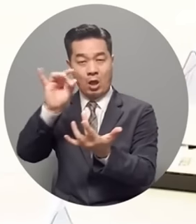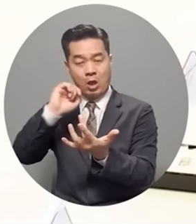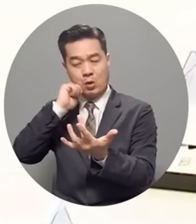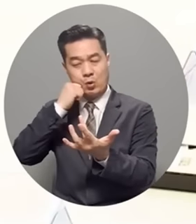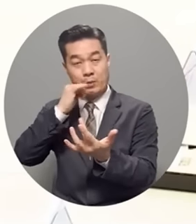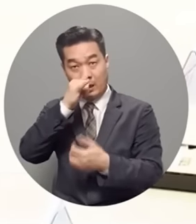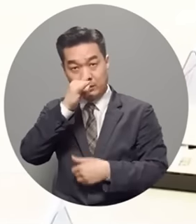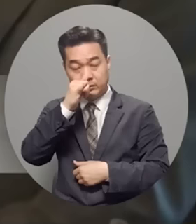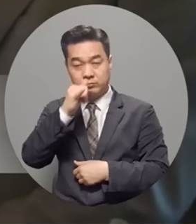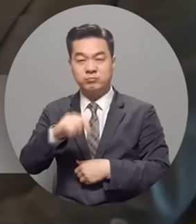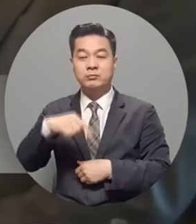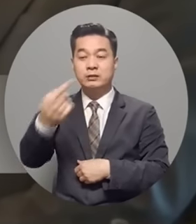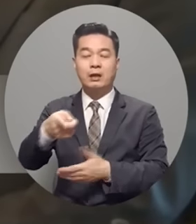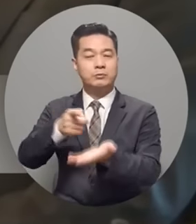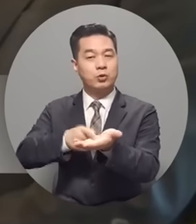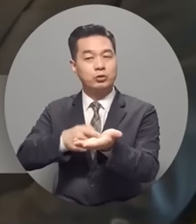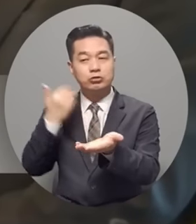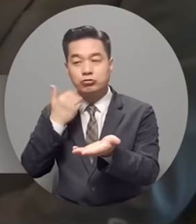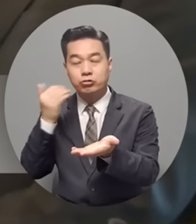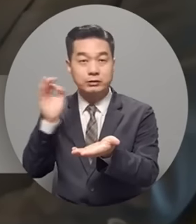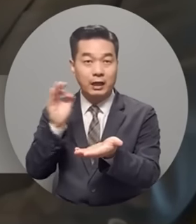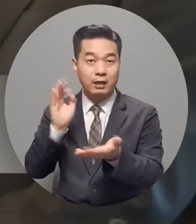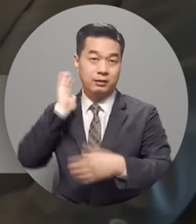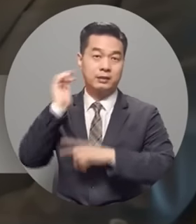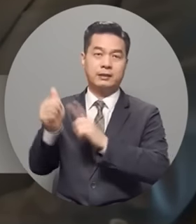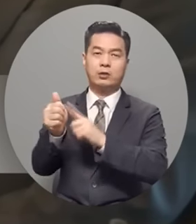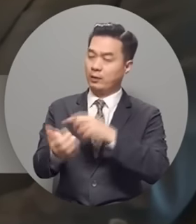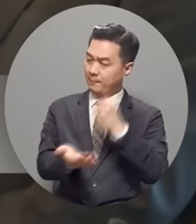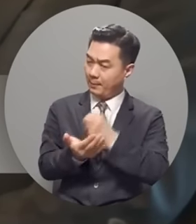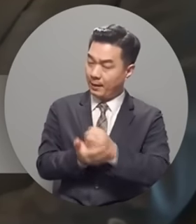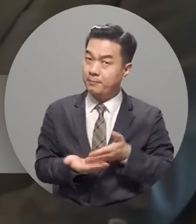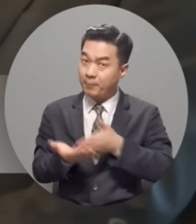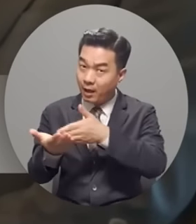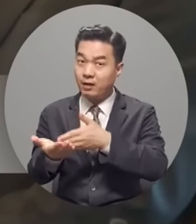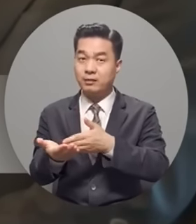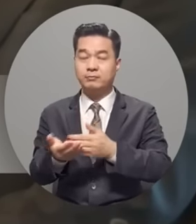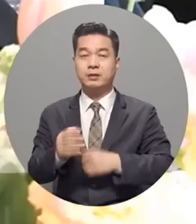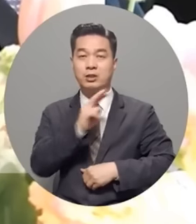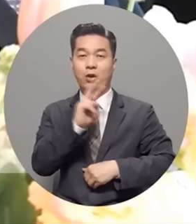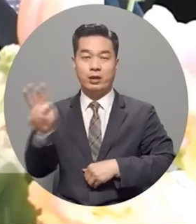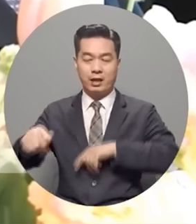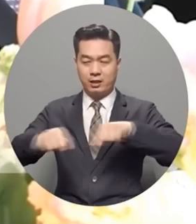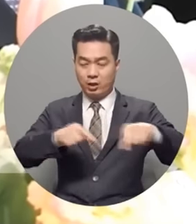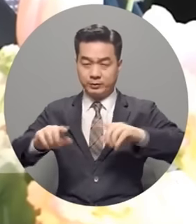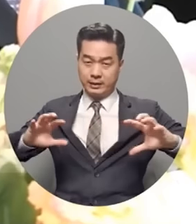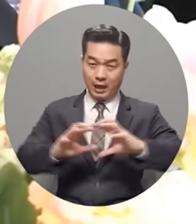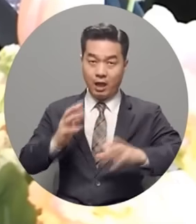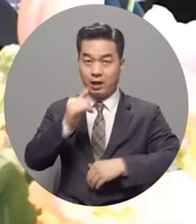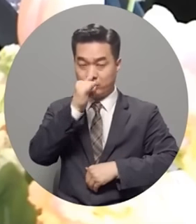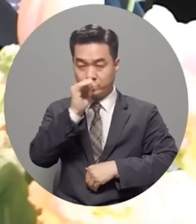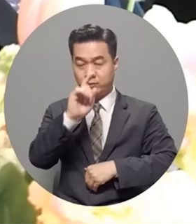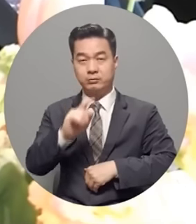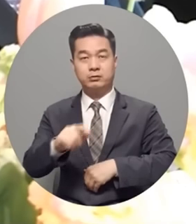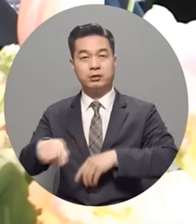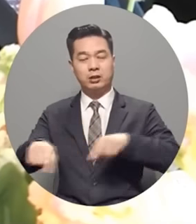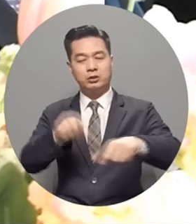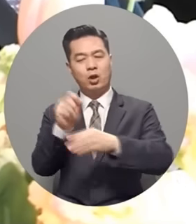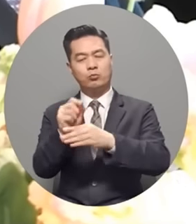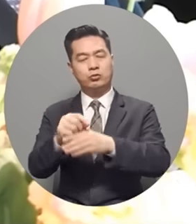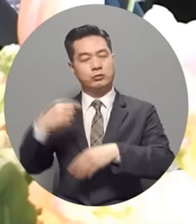후임 총리에 대해서도 대통령에게 쓴소리하거나 여야 협치를 가능하게 할 정무 감각이 있어야 한다고